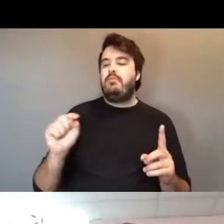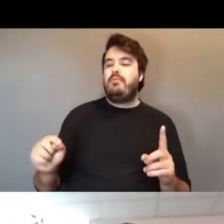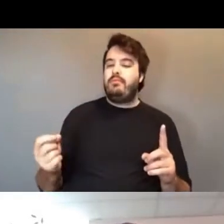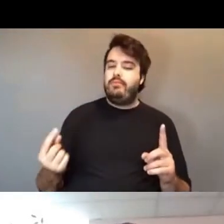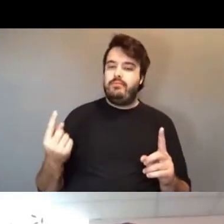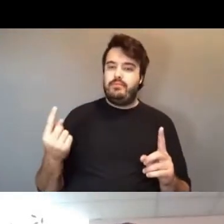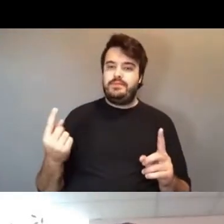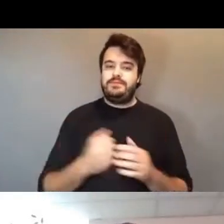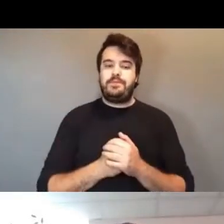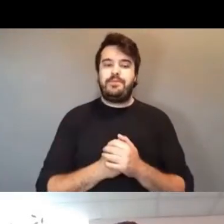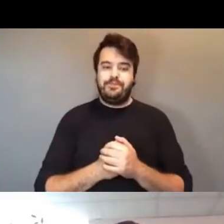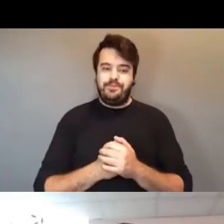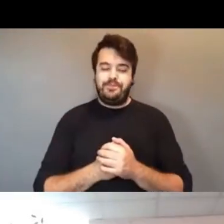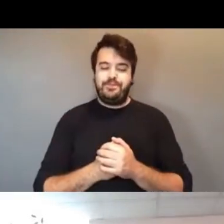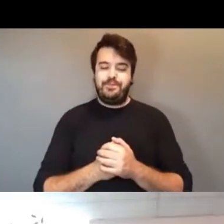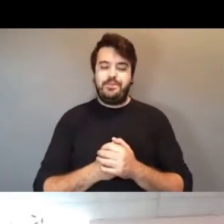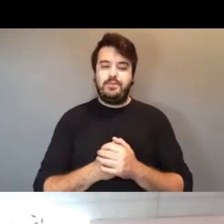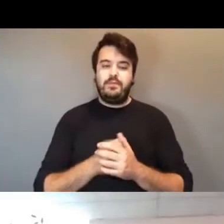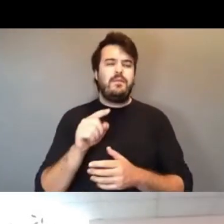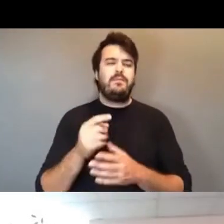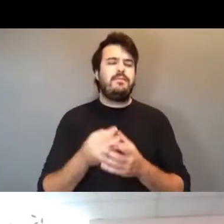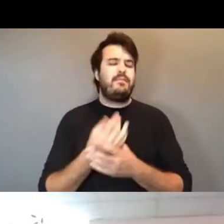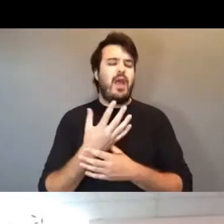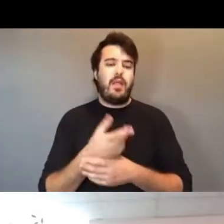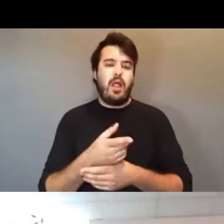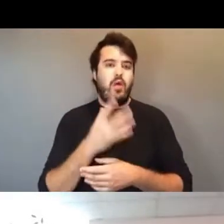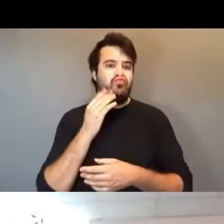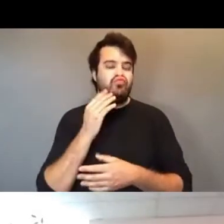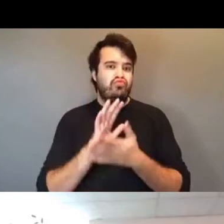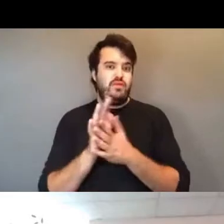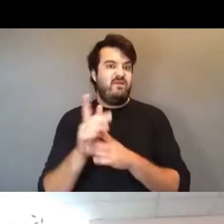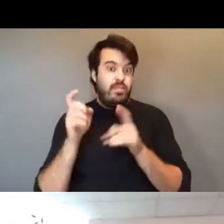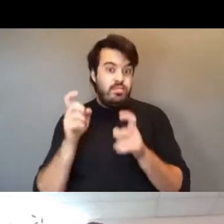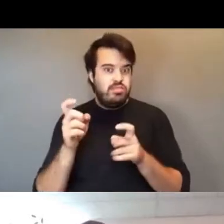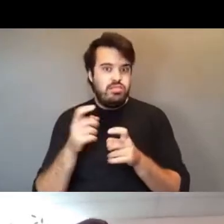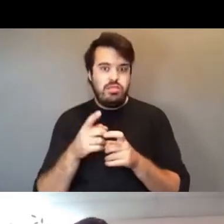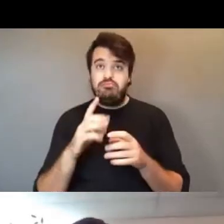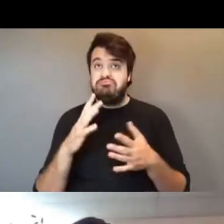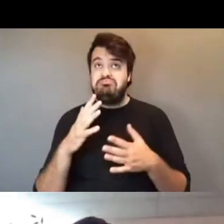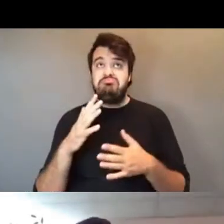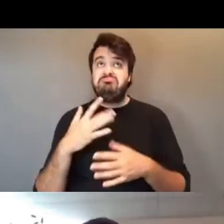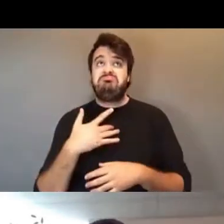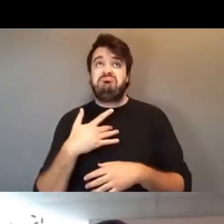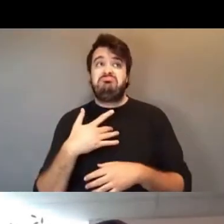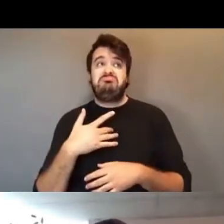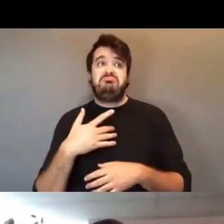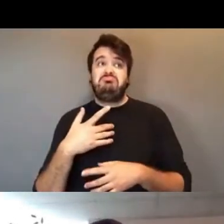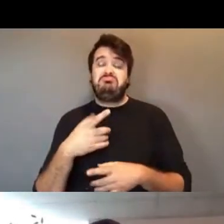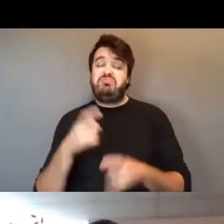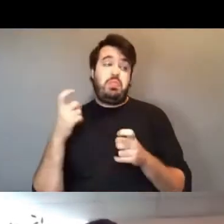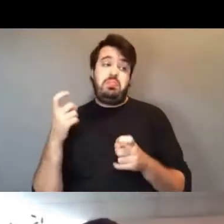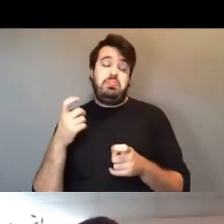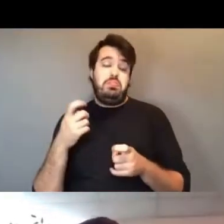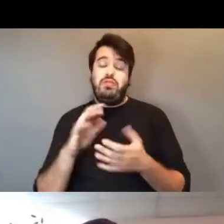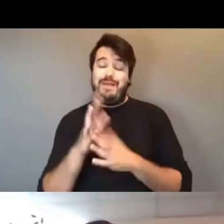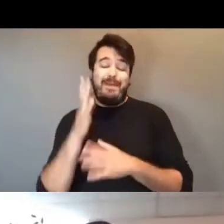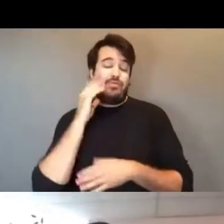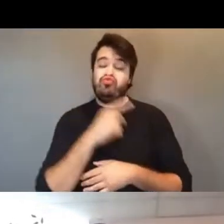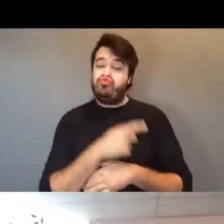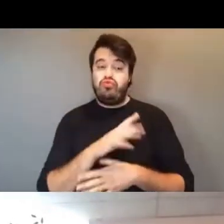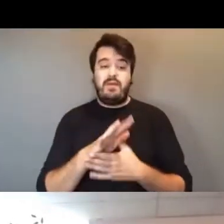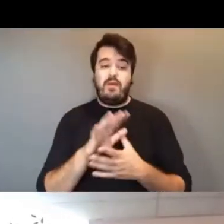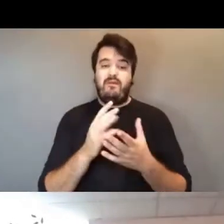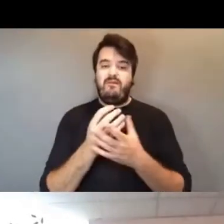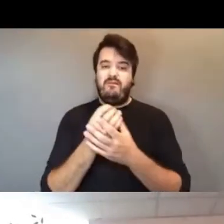Puis, c'est une plante qui mûrit vite. Donc, elle va arriver à maturité rapidement. Elle va se faire des fleurs